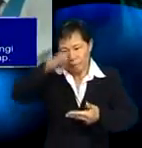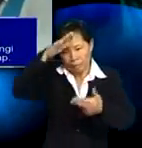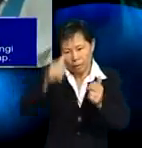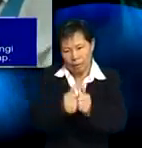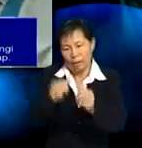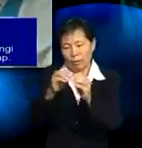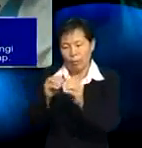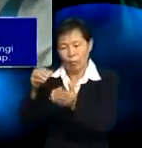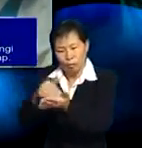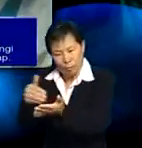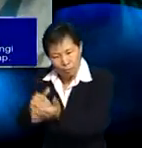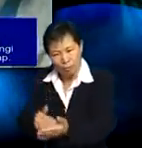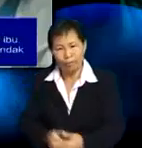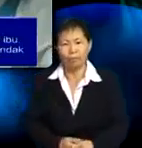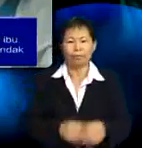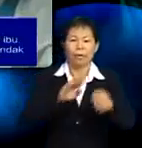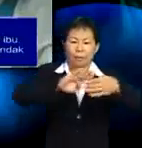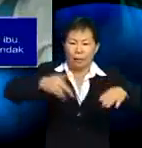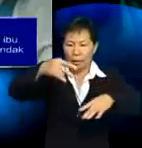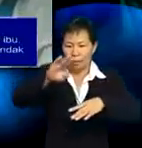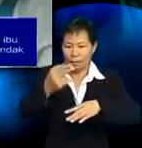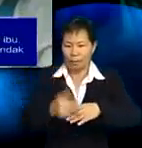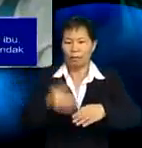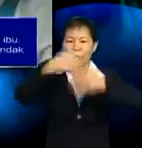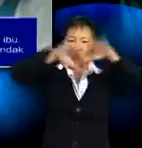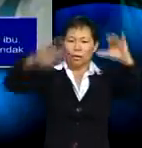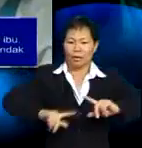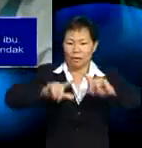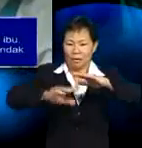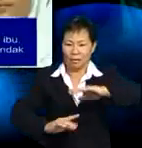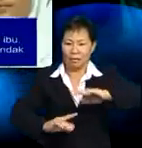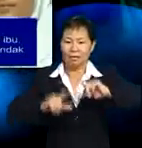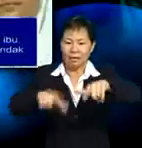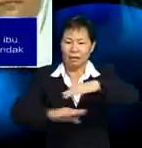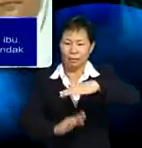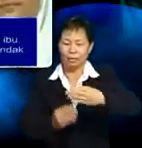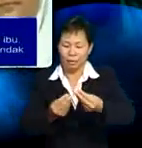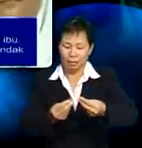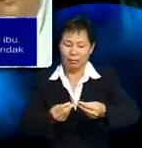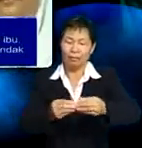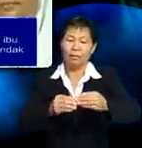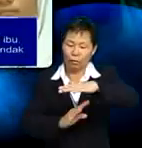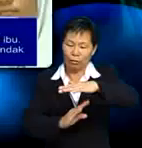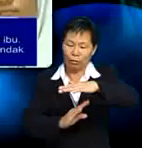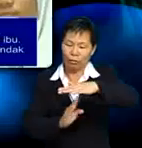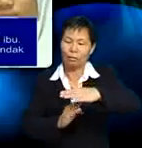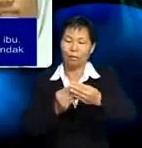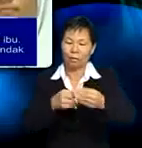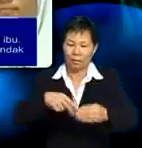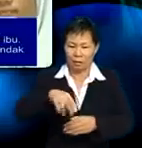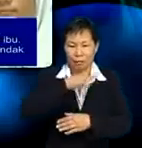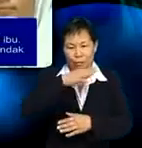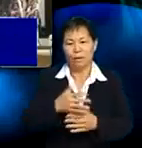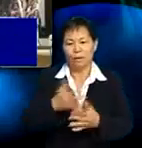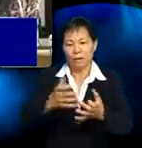menghubungi Ibu Bapak dengan lebih berat peribahasa surga terletak di bawah Telapak Kaki Ibu hingga seni budaya karena